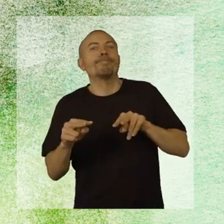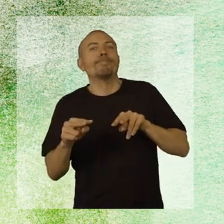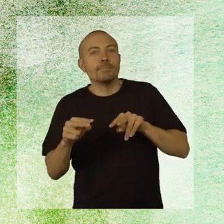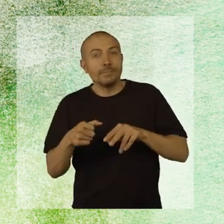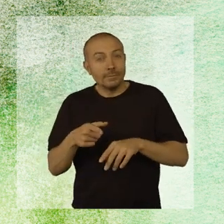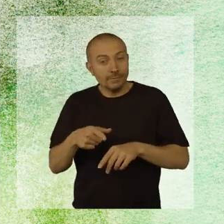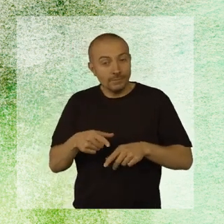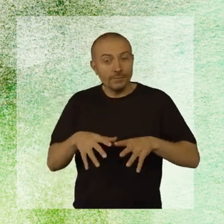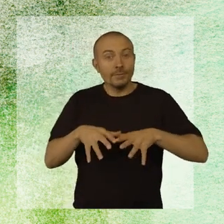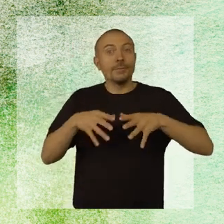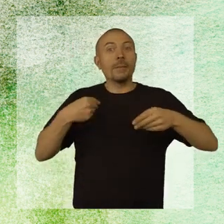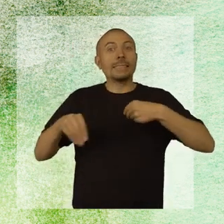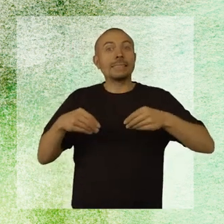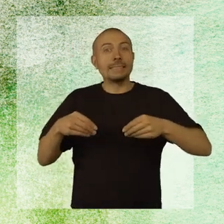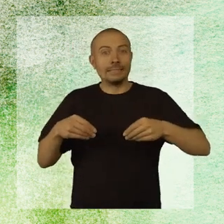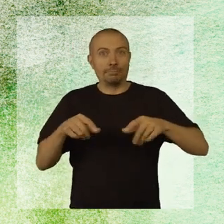les élèves